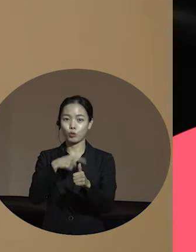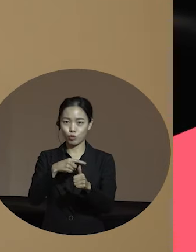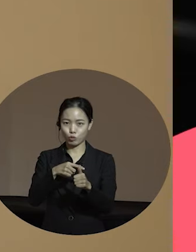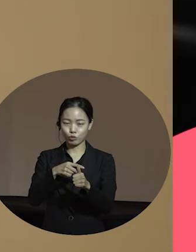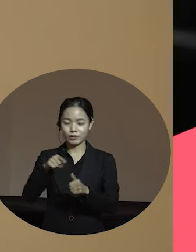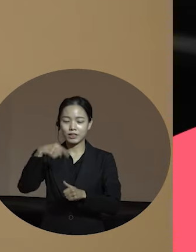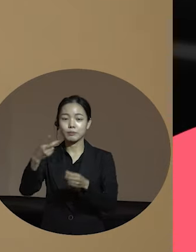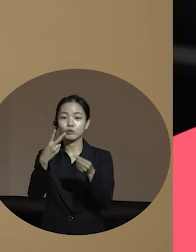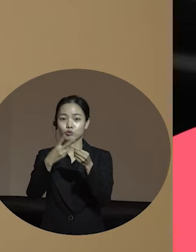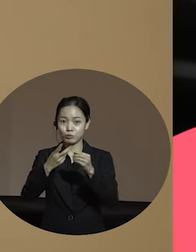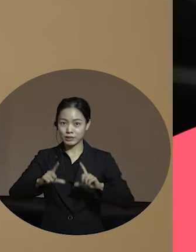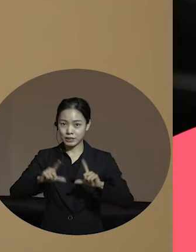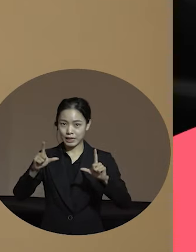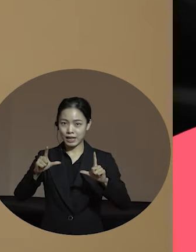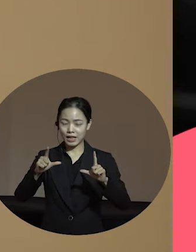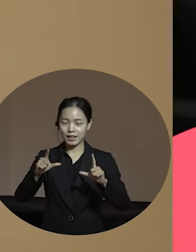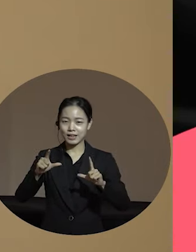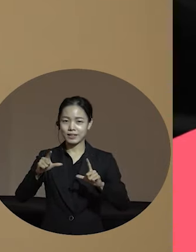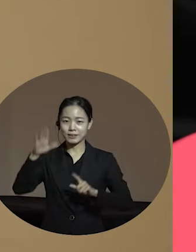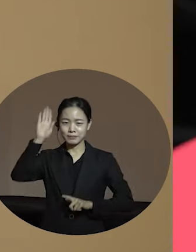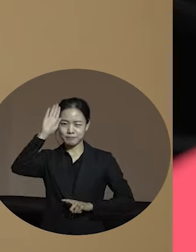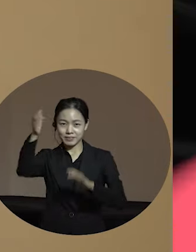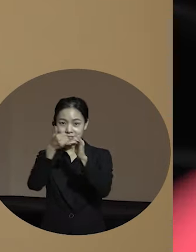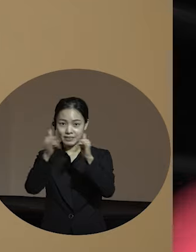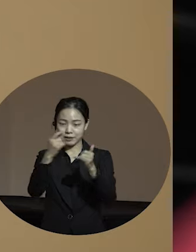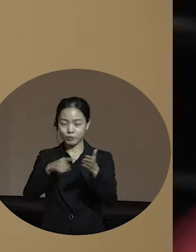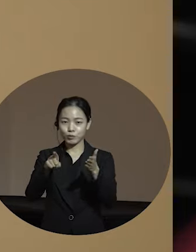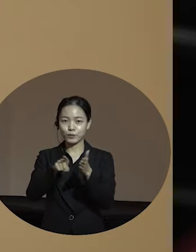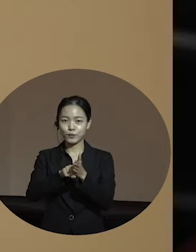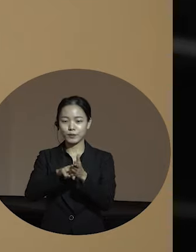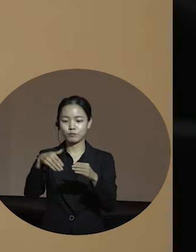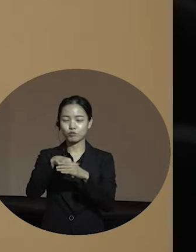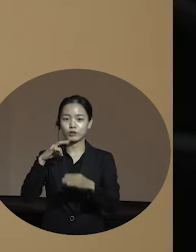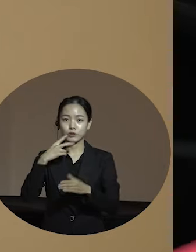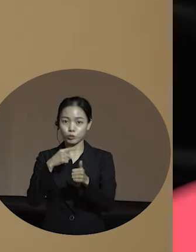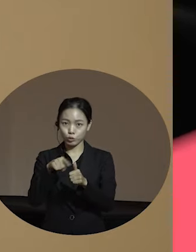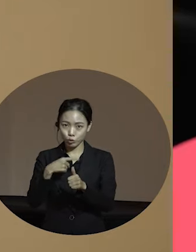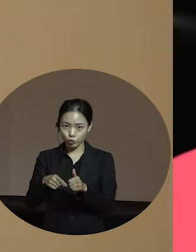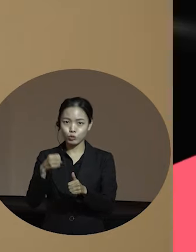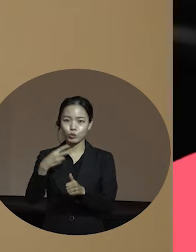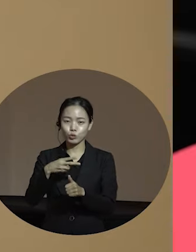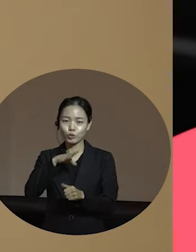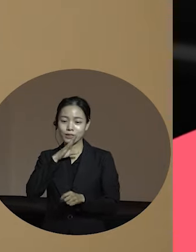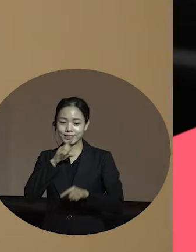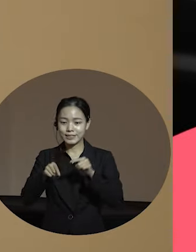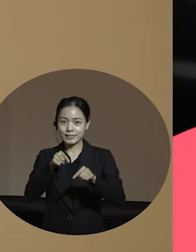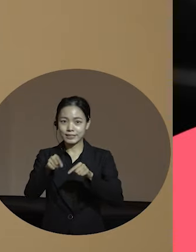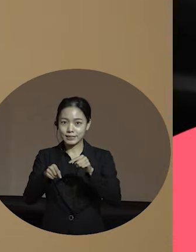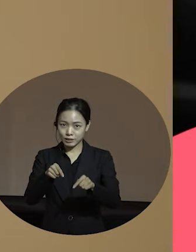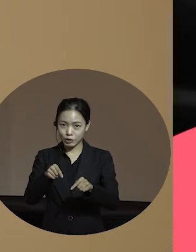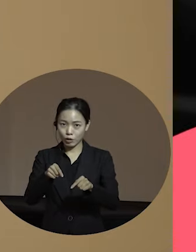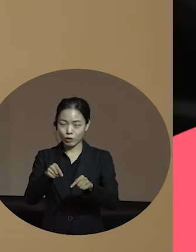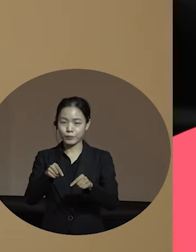날 미래 세대를 위한 문화예술교육과 문화예술교육